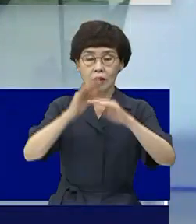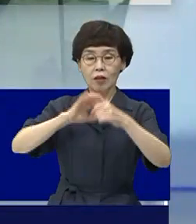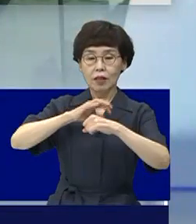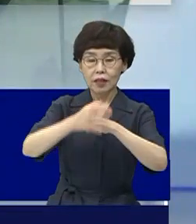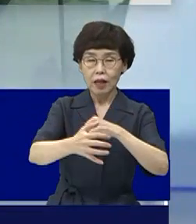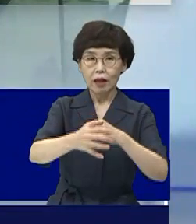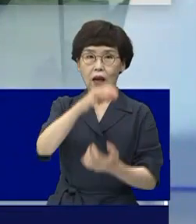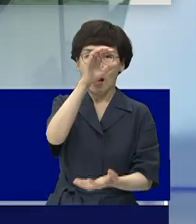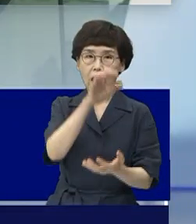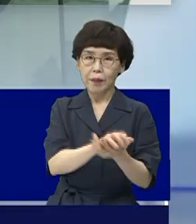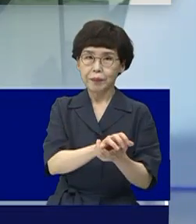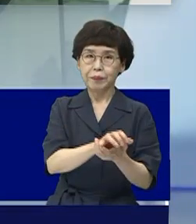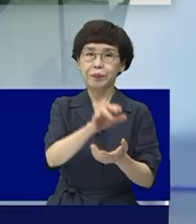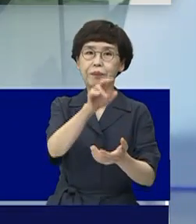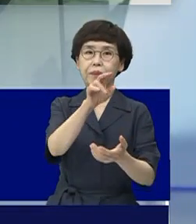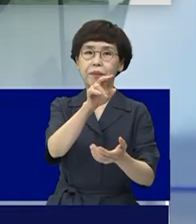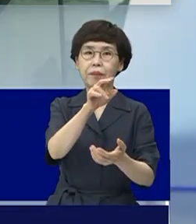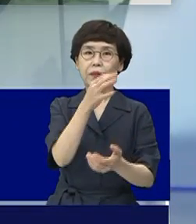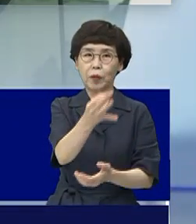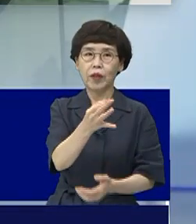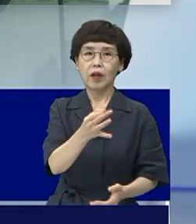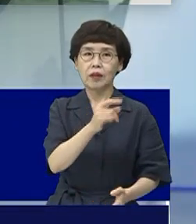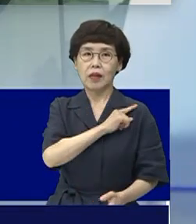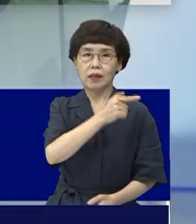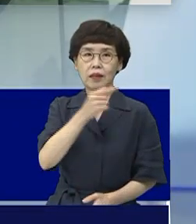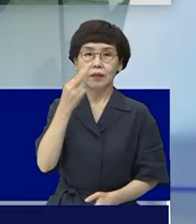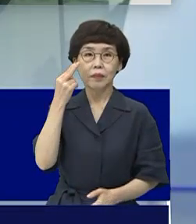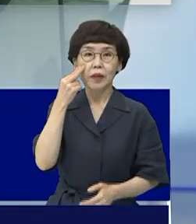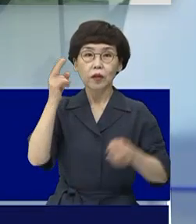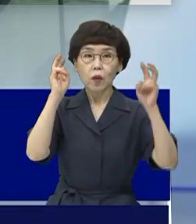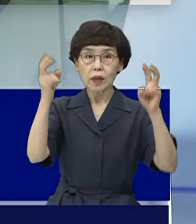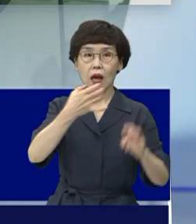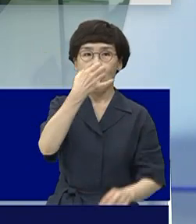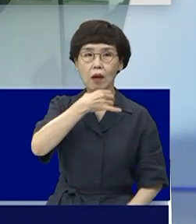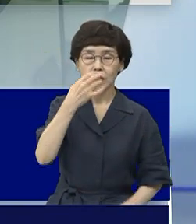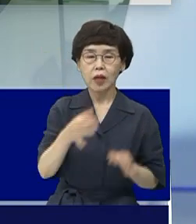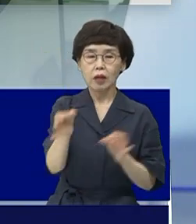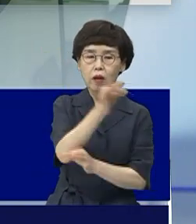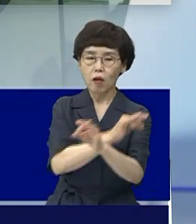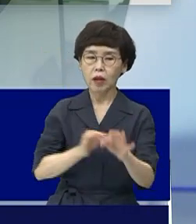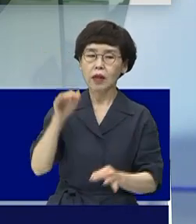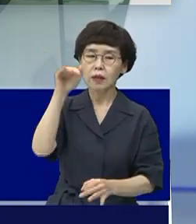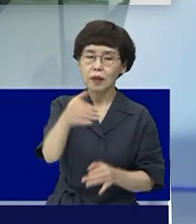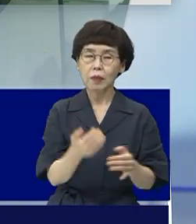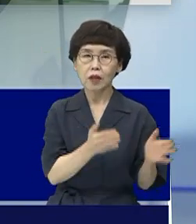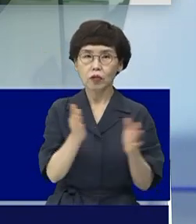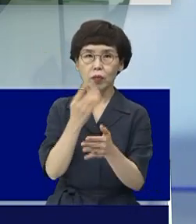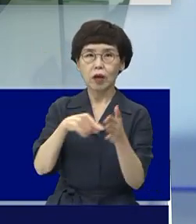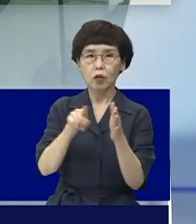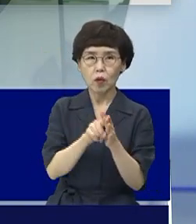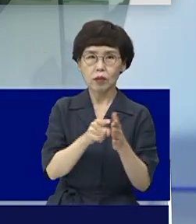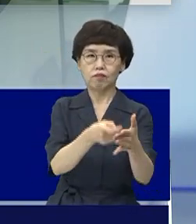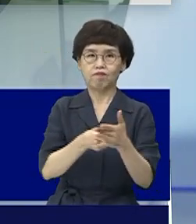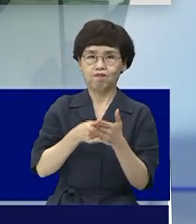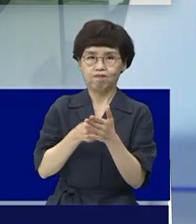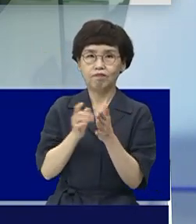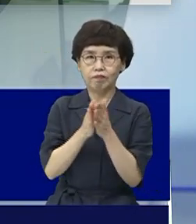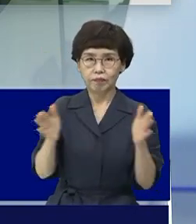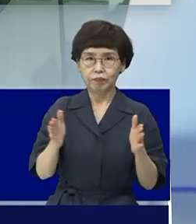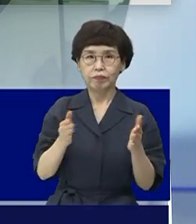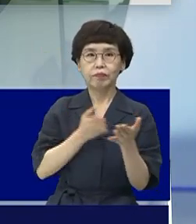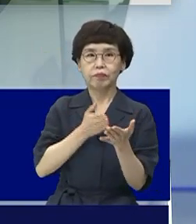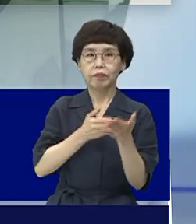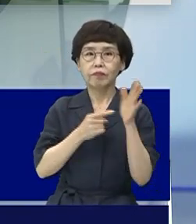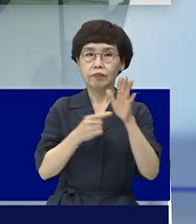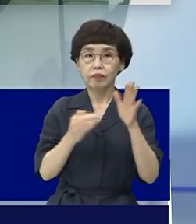전 세계 시가총액이 가장 큰 미국 기업 애플이 경기 침체에 대비하기 위해서 긴축에 착수했다는 보도가 나왔습니다.